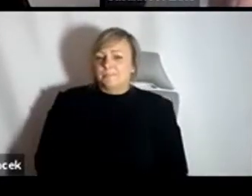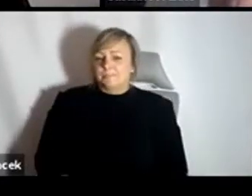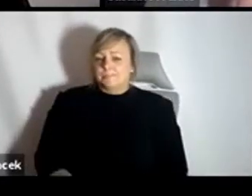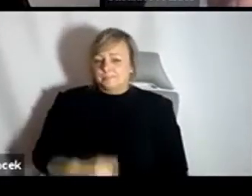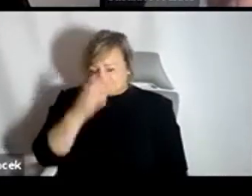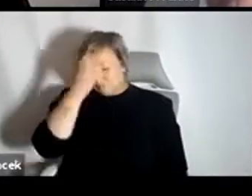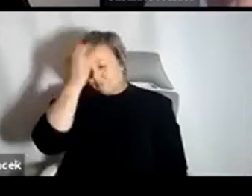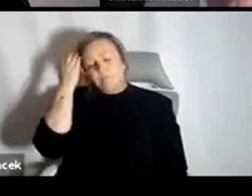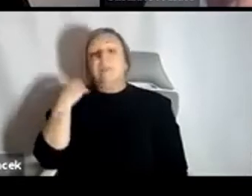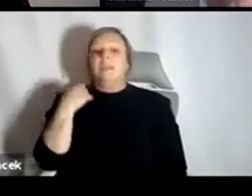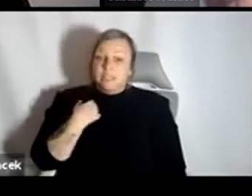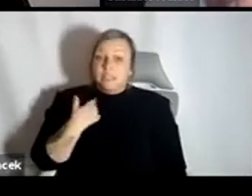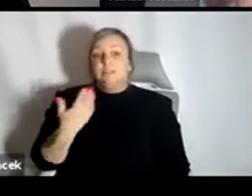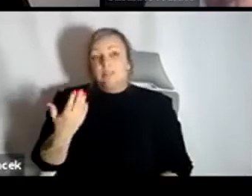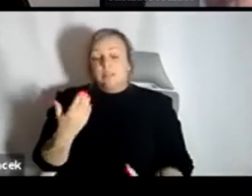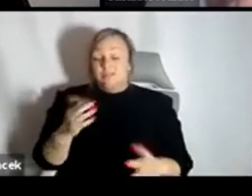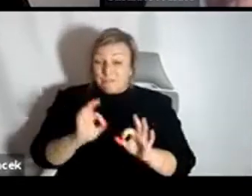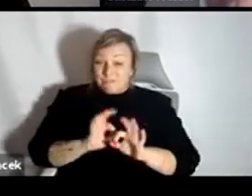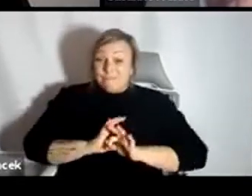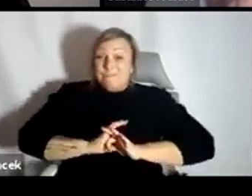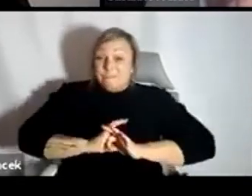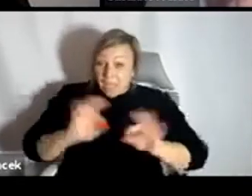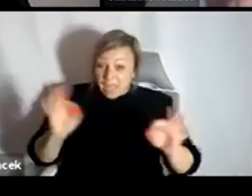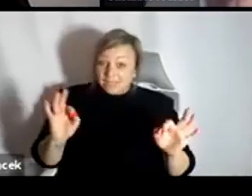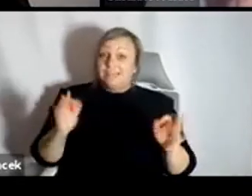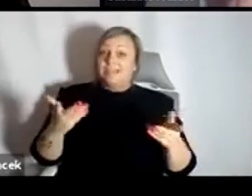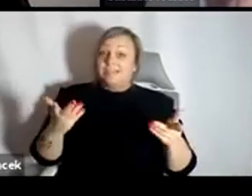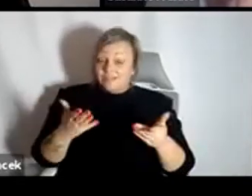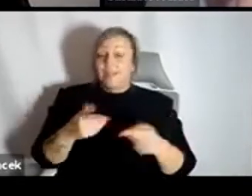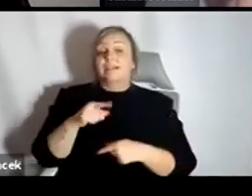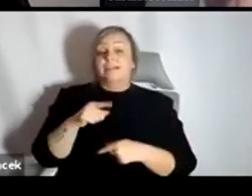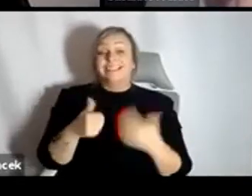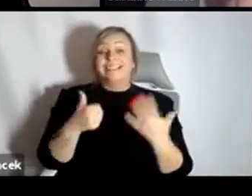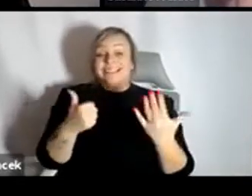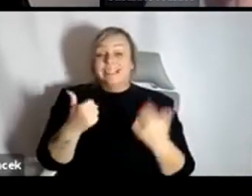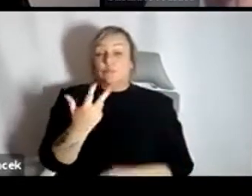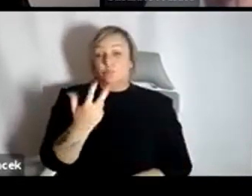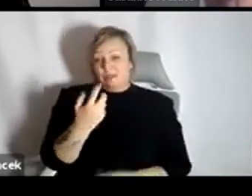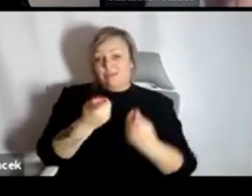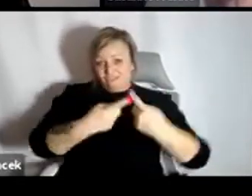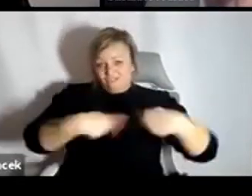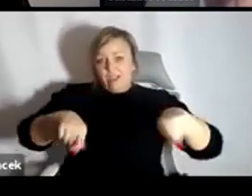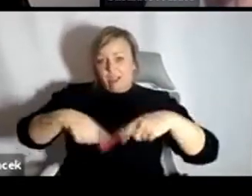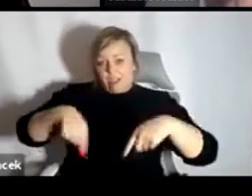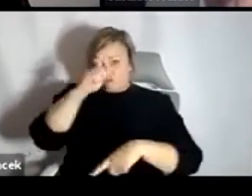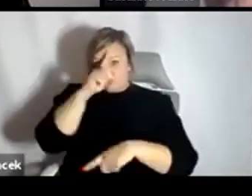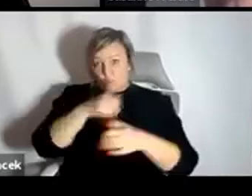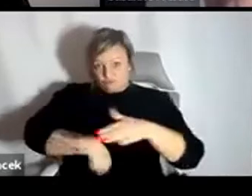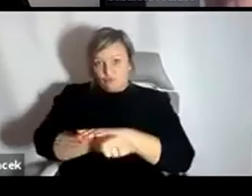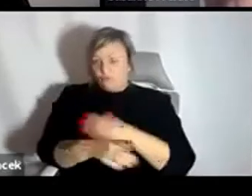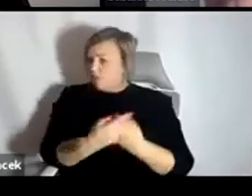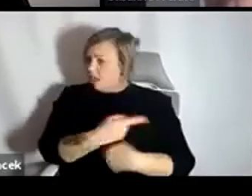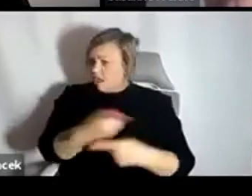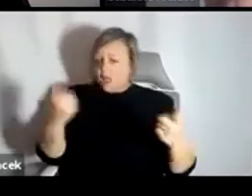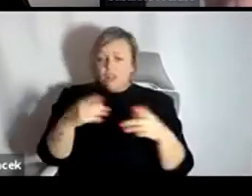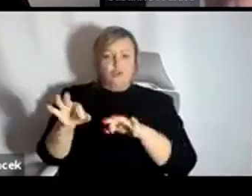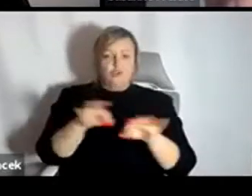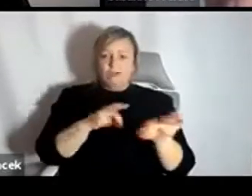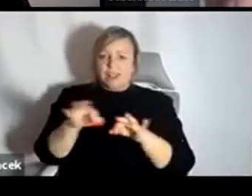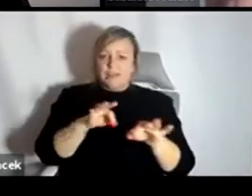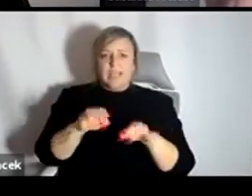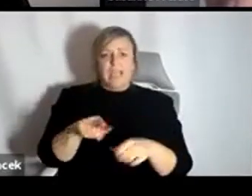Ja, im Idealfall würde der deutsche Profifußball mit seinen 36 Vereinen seine gesamte Strategie hinterfragen und den